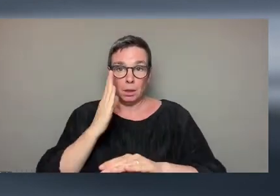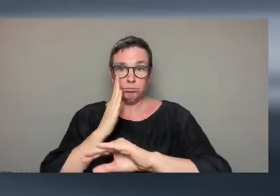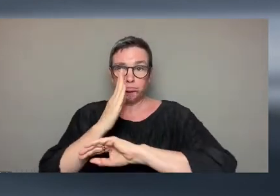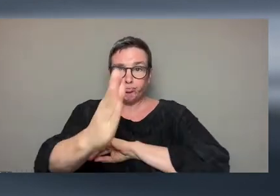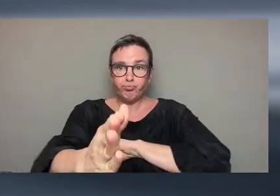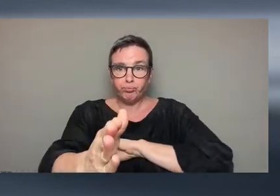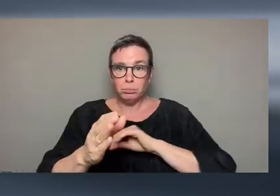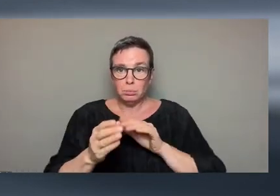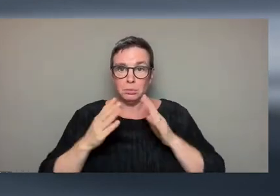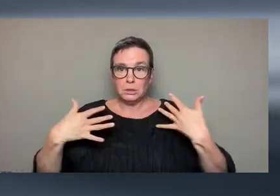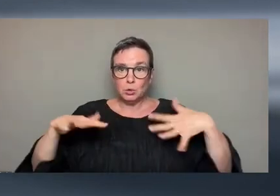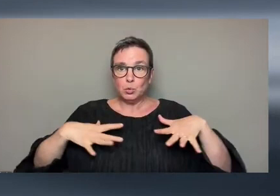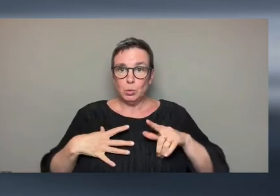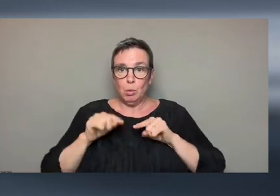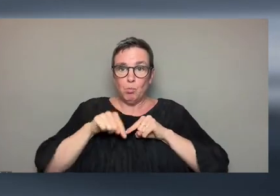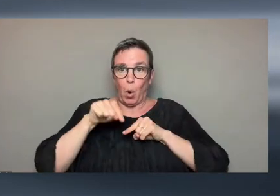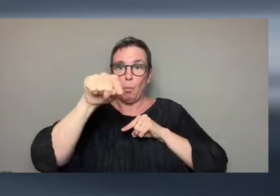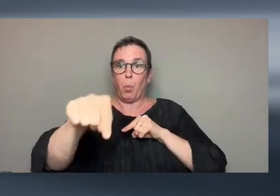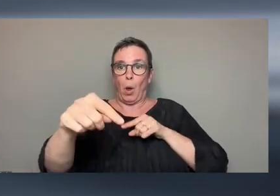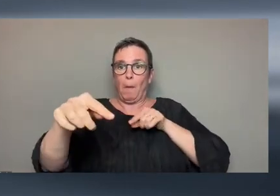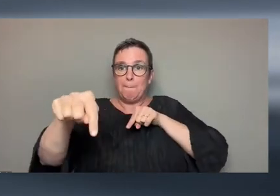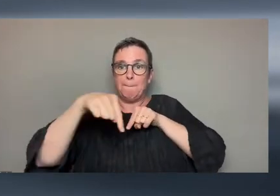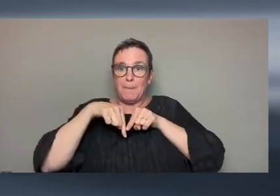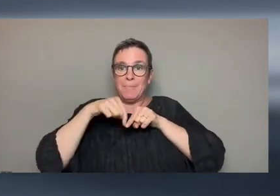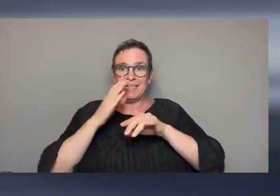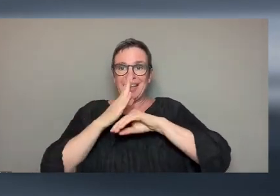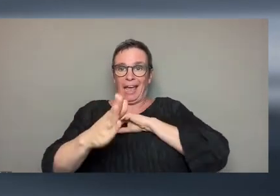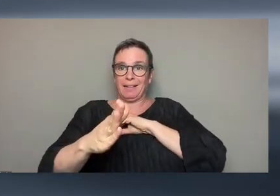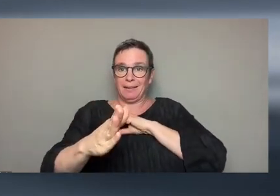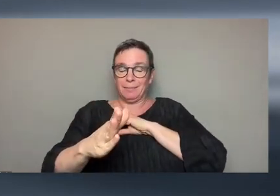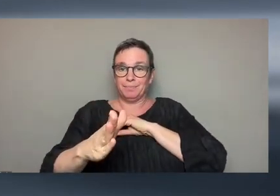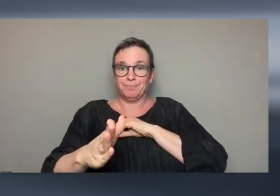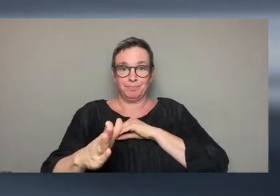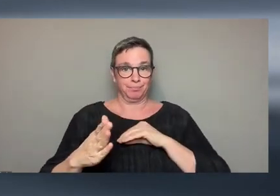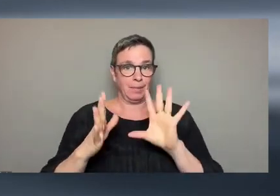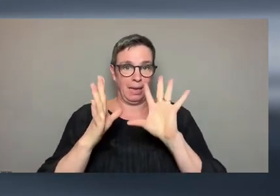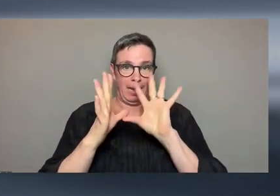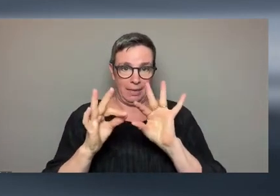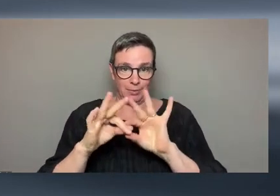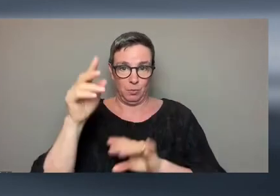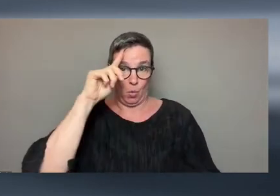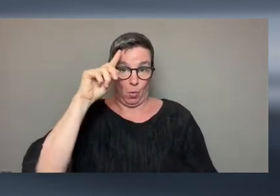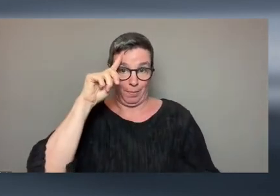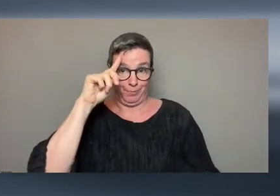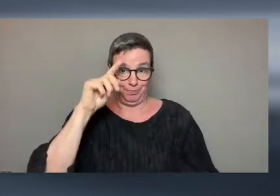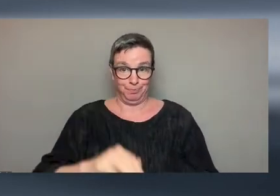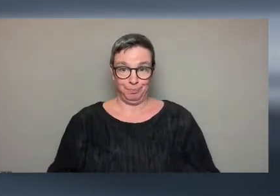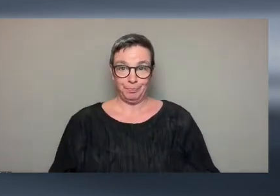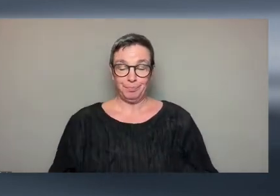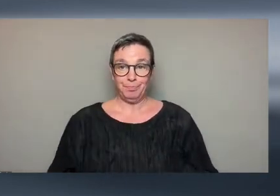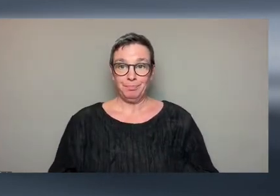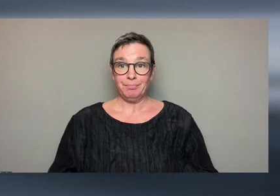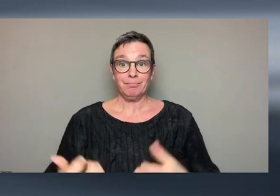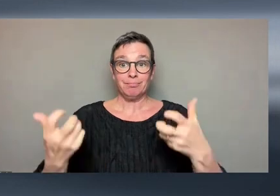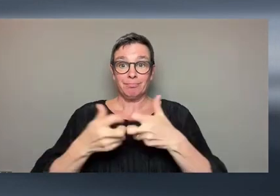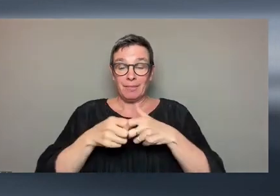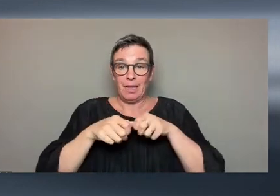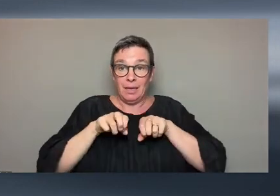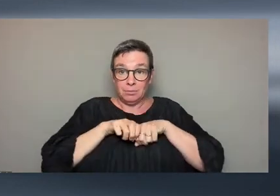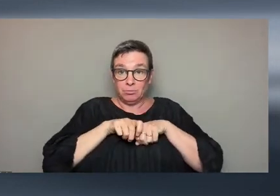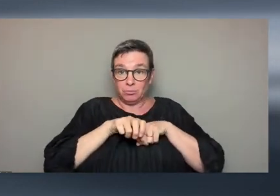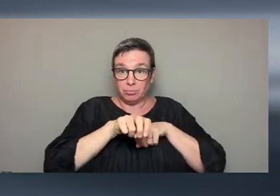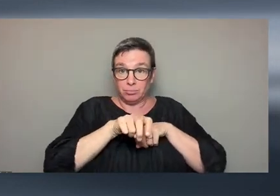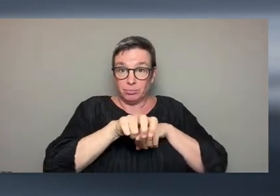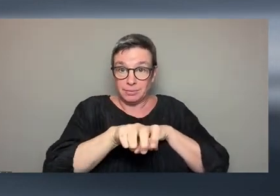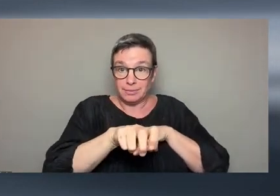rue pour relier les deux points, nous pouvons voir ça ici, que en restant sur le bord, le routeur préfère en fait